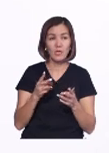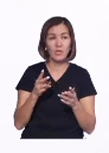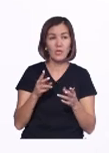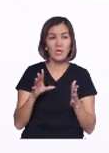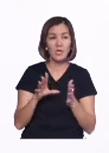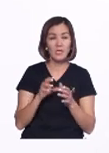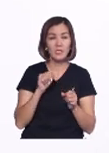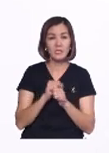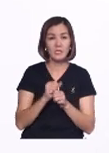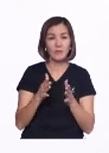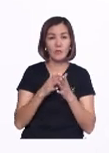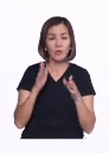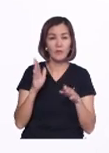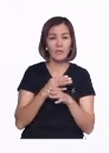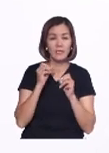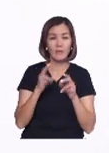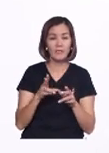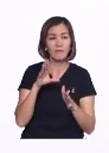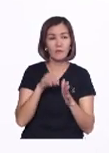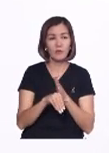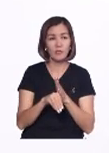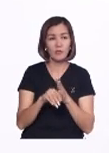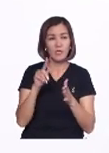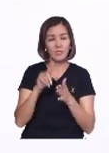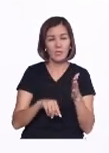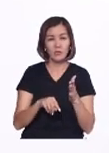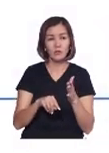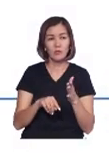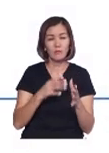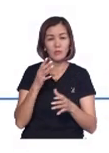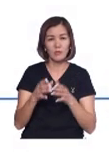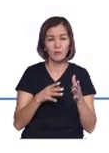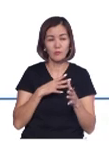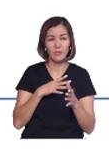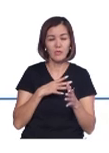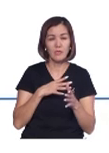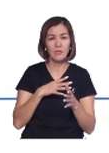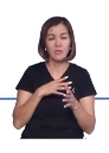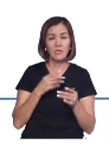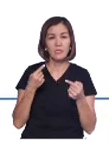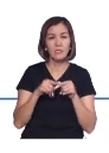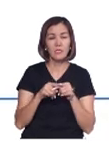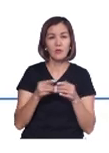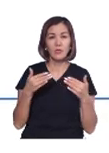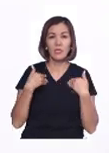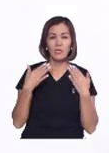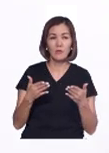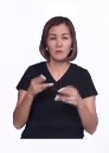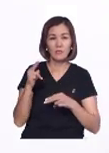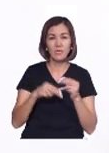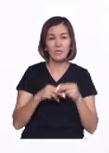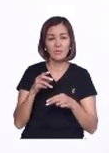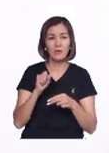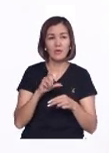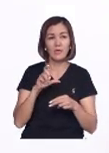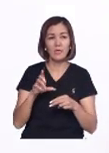электростанции относятся к наиболее безопасным и надежным источникам энергии в мире. Оптимальная технология, рекомендуемая к строительству АЭС в